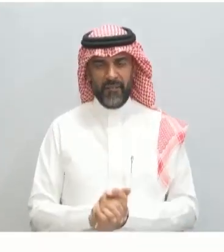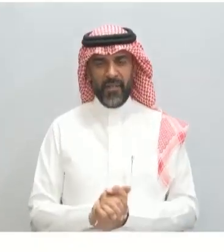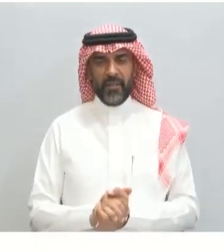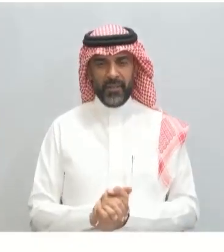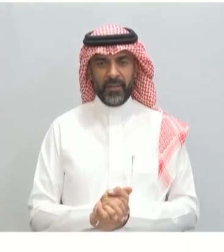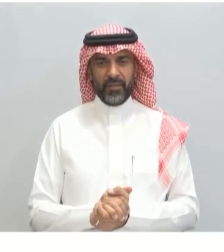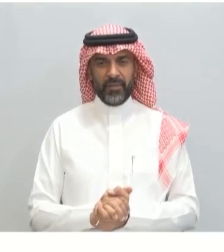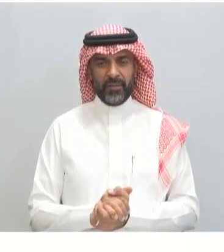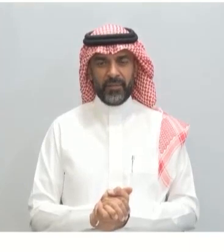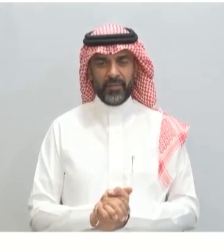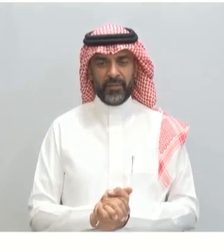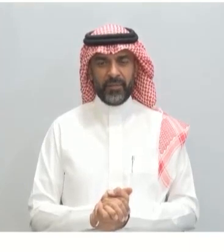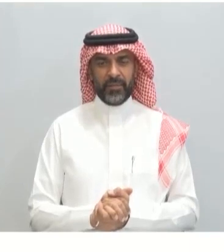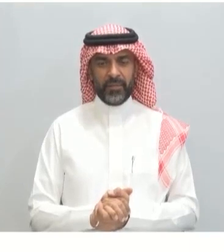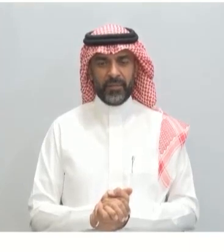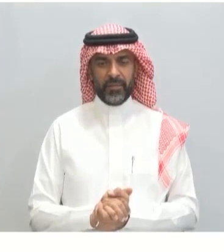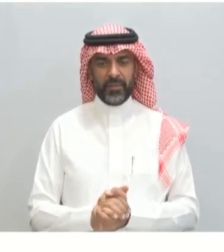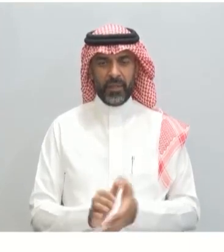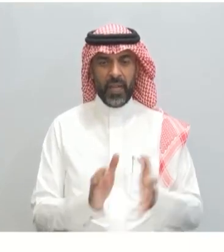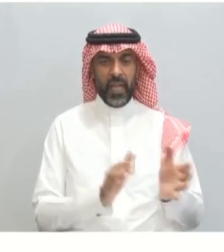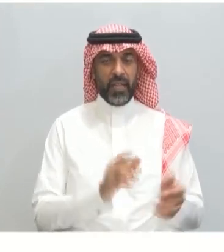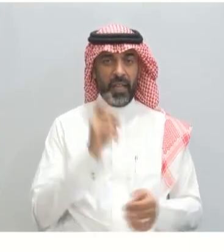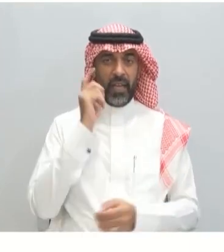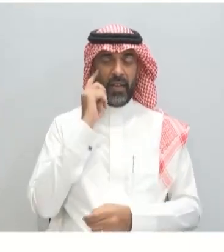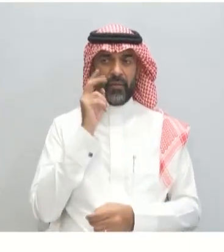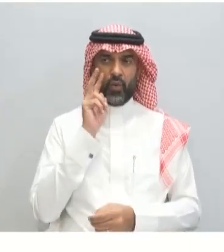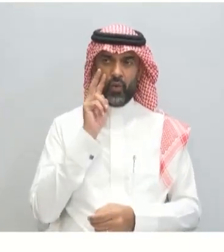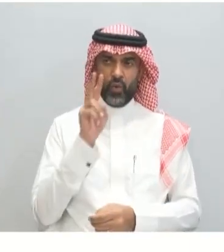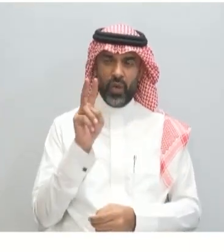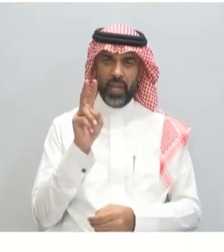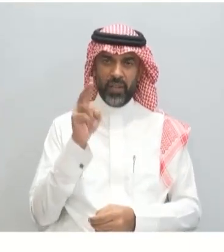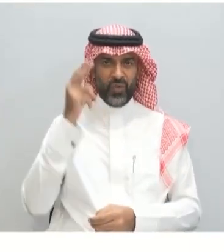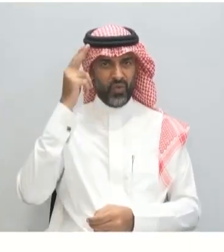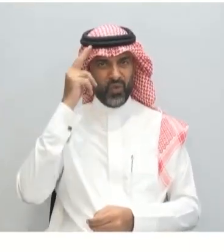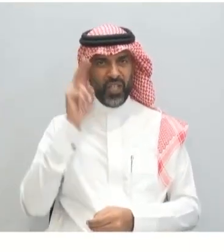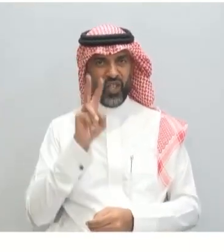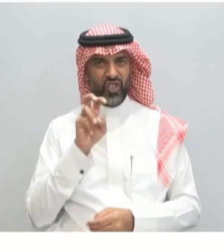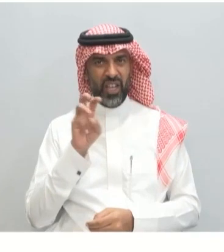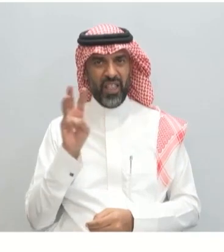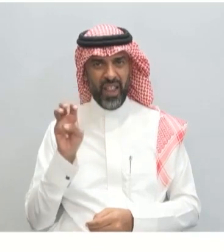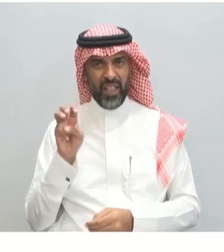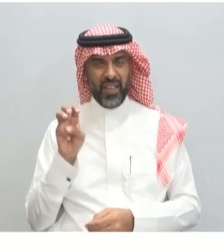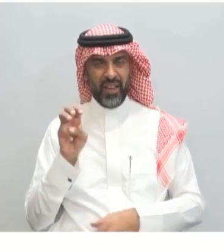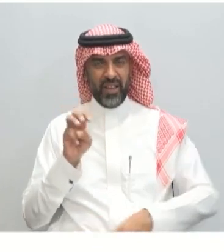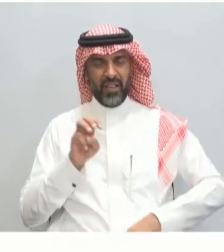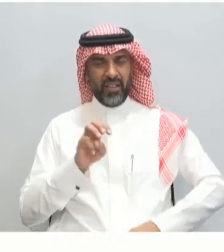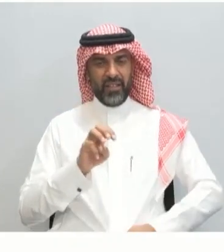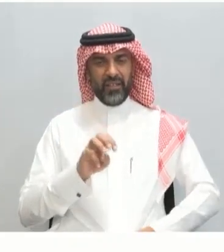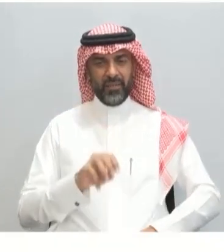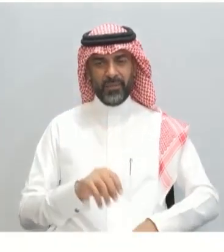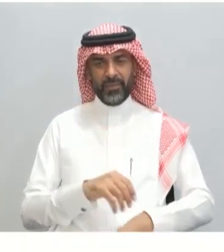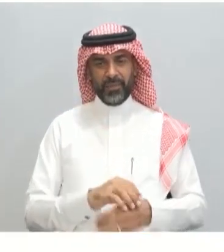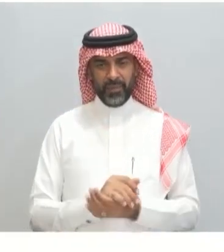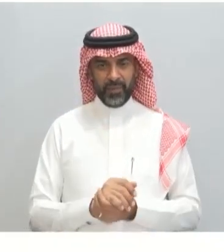الشمس و ايضا لرؤيه المملكه هذه الرؤيه المباركه 20 30 ايضا لم